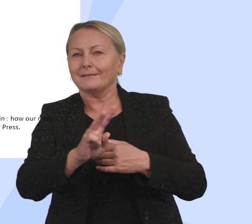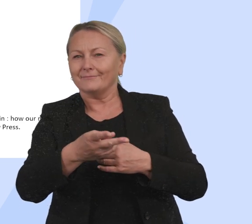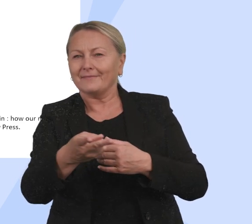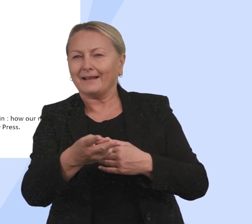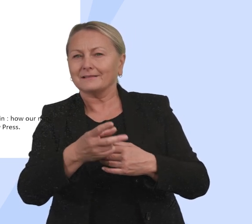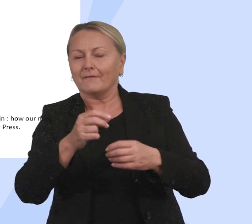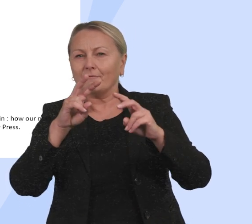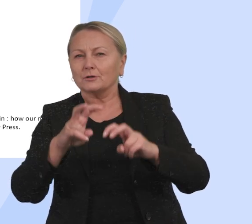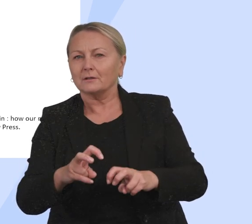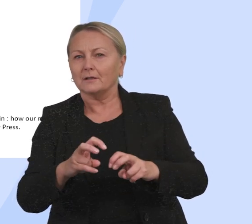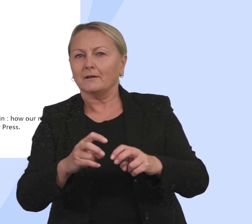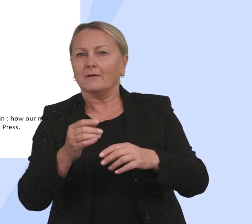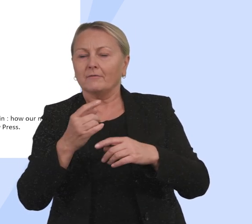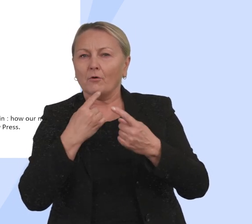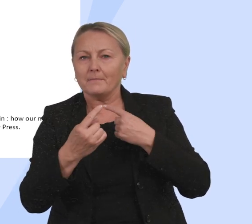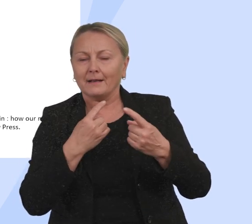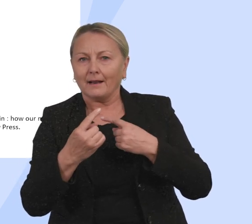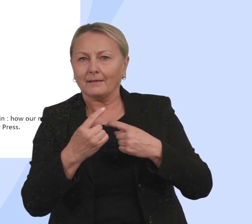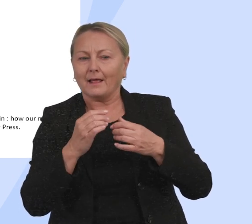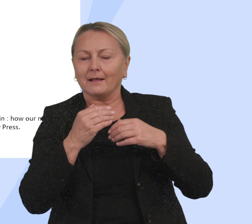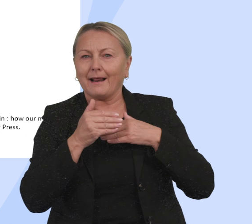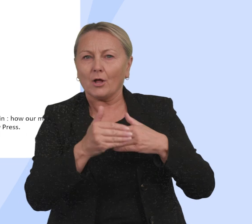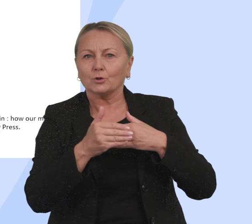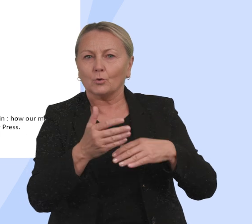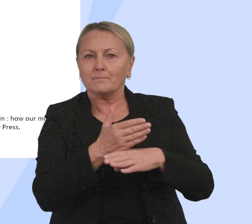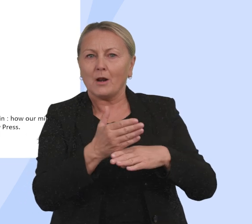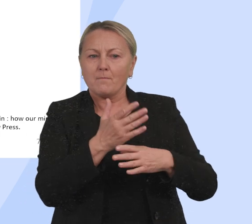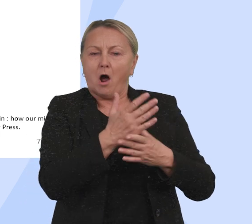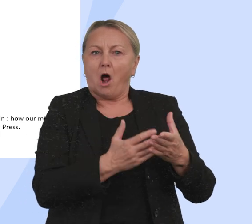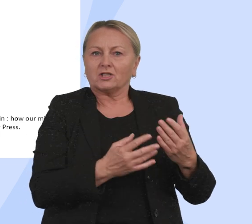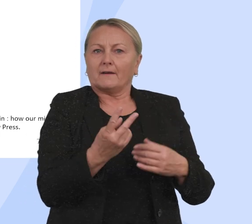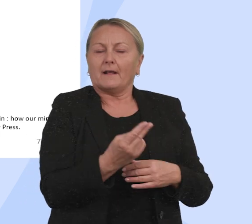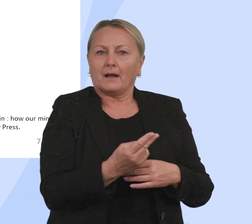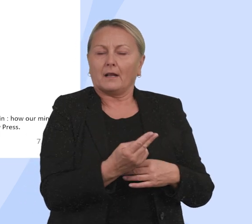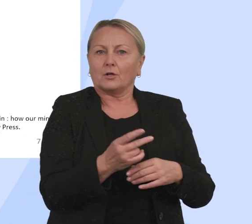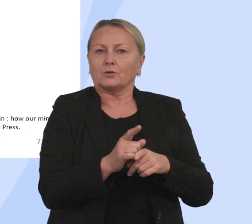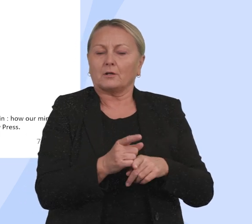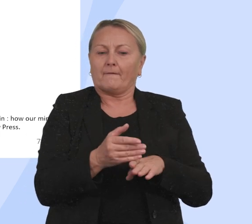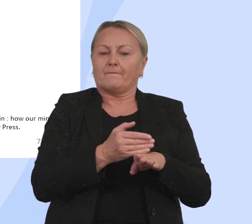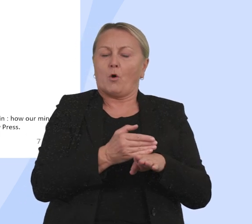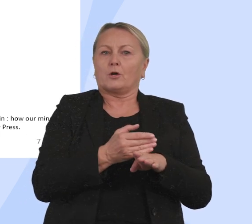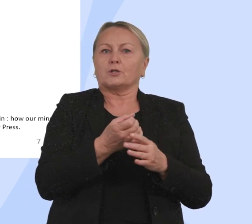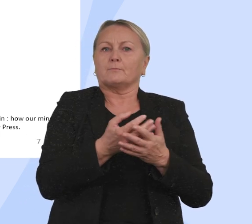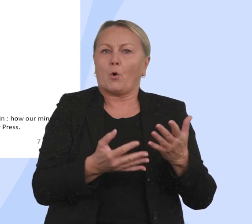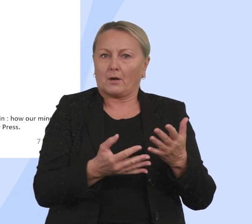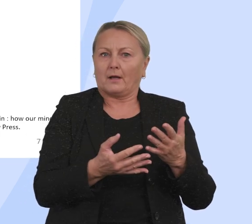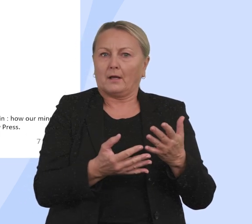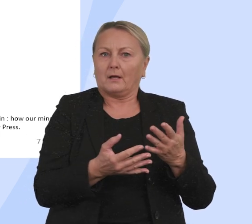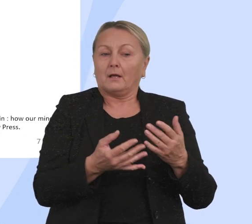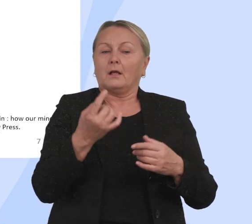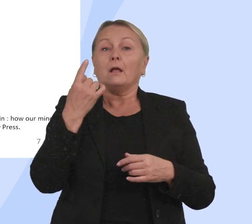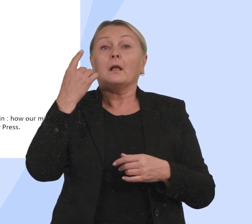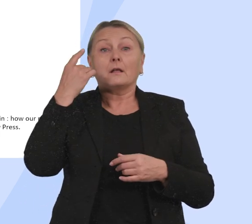relation artsfæller imellem, således at man før sproget vil være i stand til at